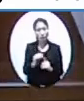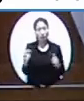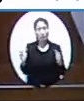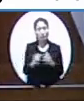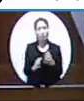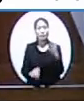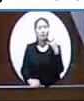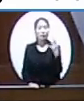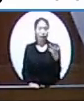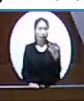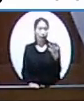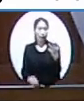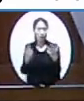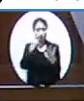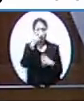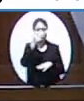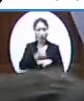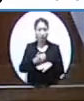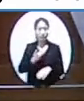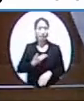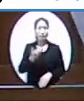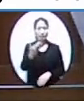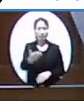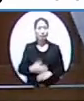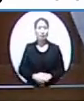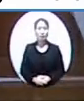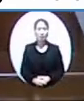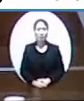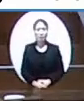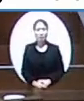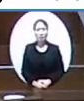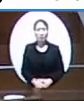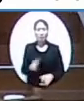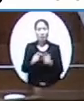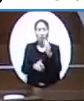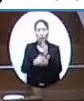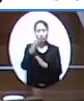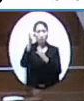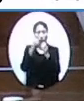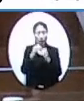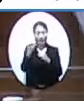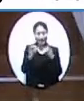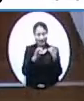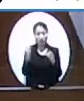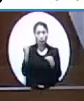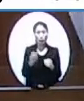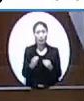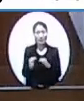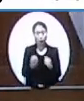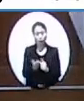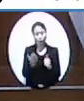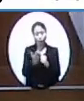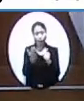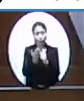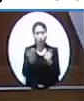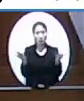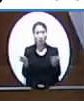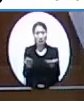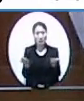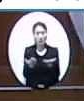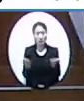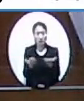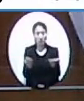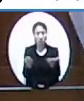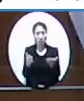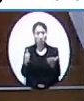8건에 대한 심사 결과를 보고드리겠습니다. 안동시 전통시장 및 환경과 육성을